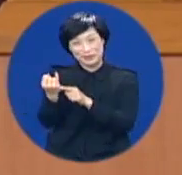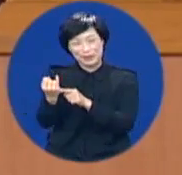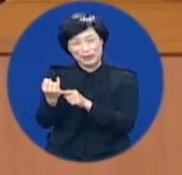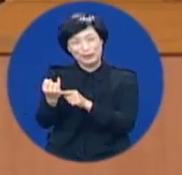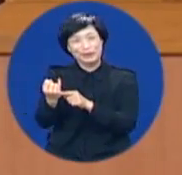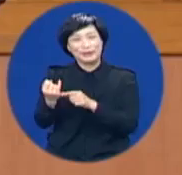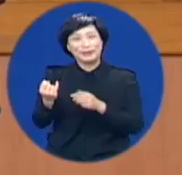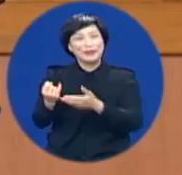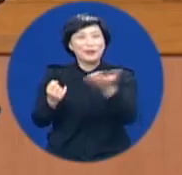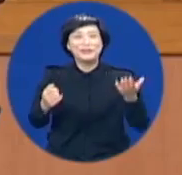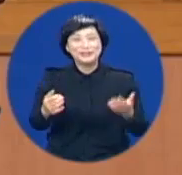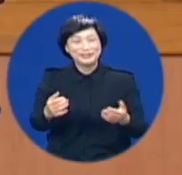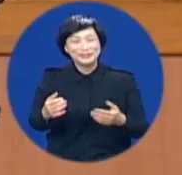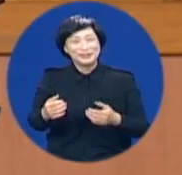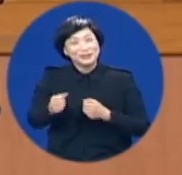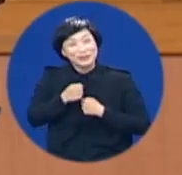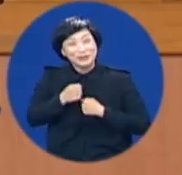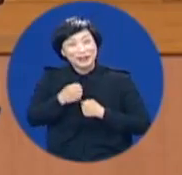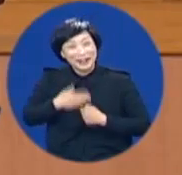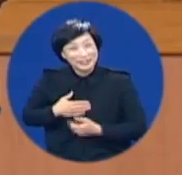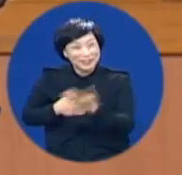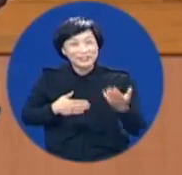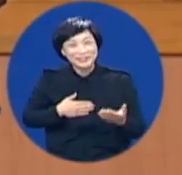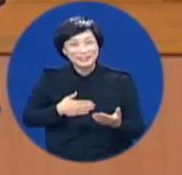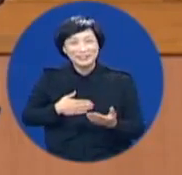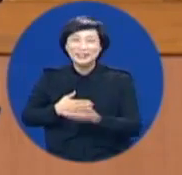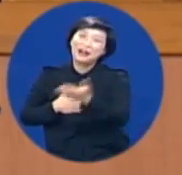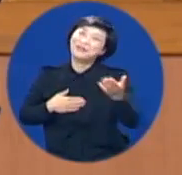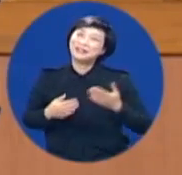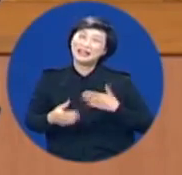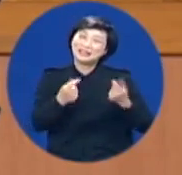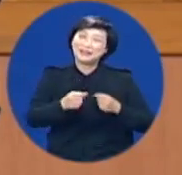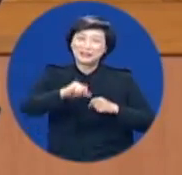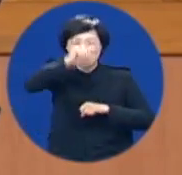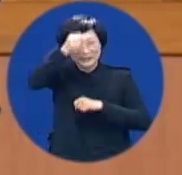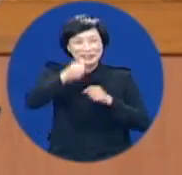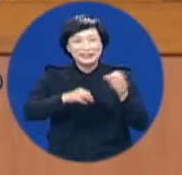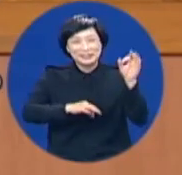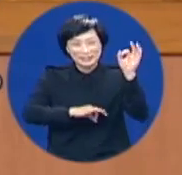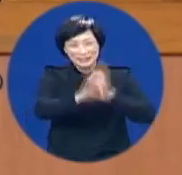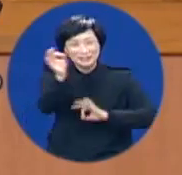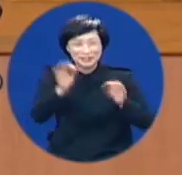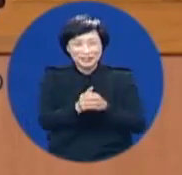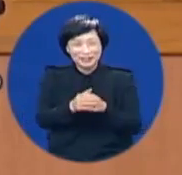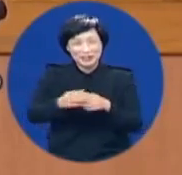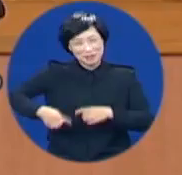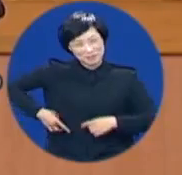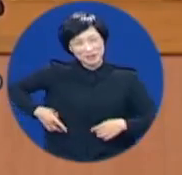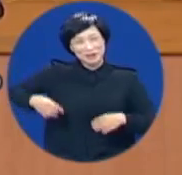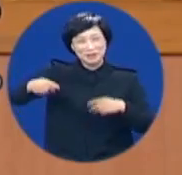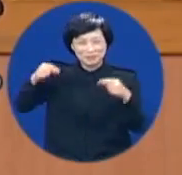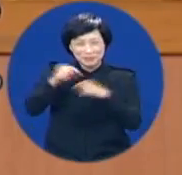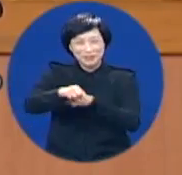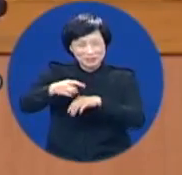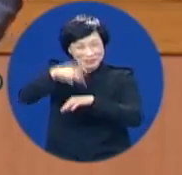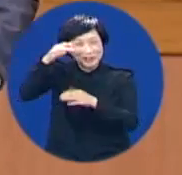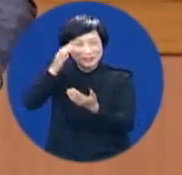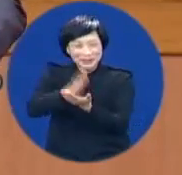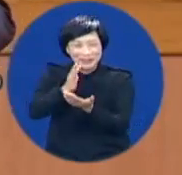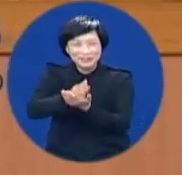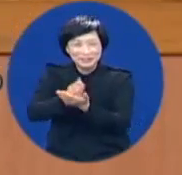조심스럽게 나처럼 침대에서 자빠져서 깨지게 하지 말고 자기 아내를 철저하게 잘